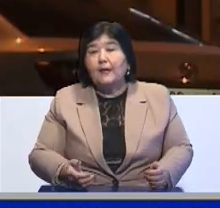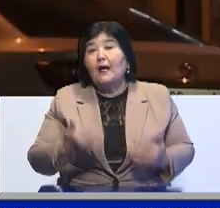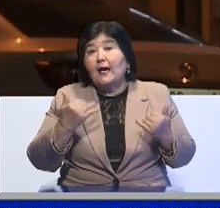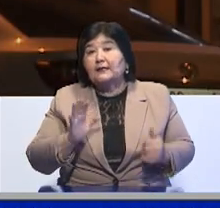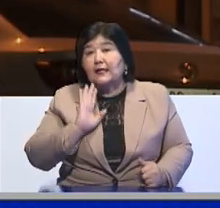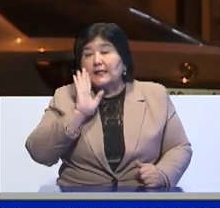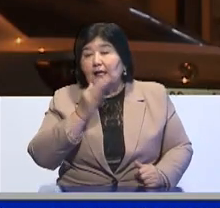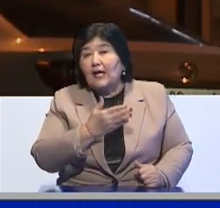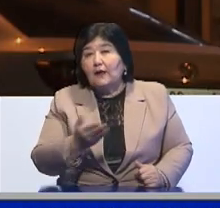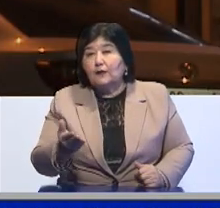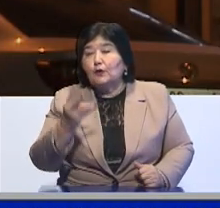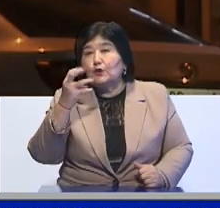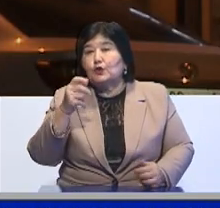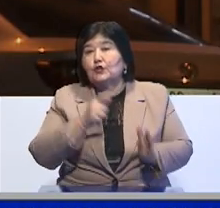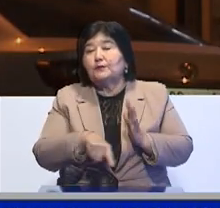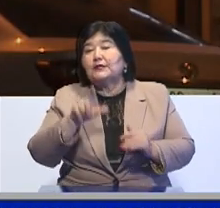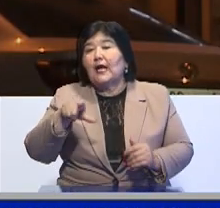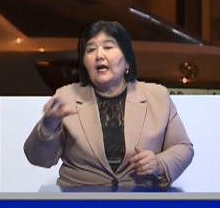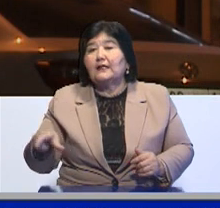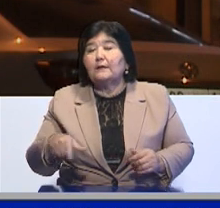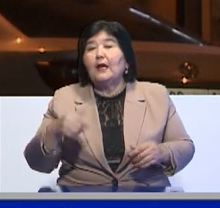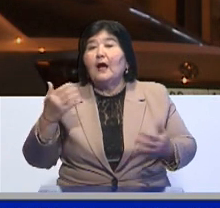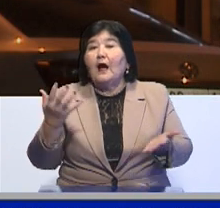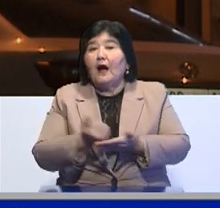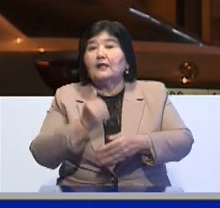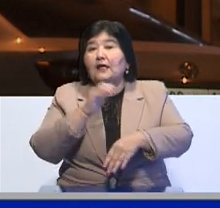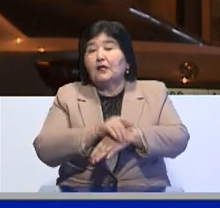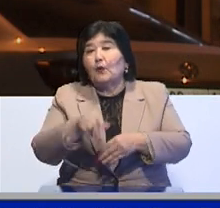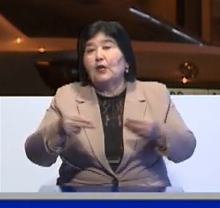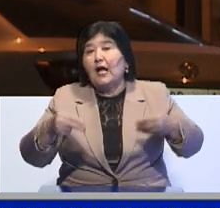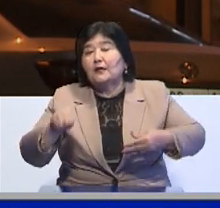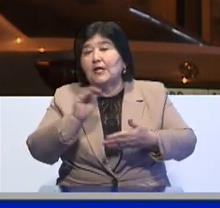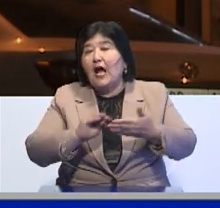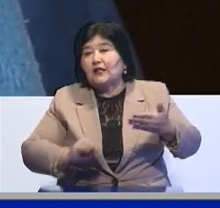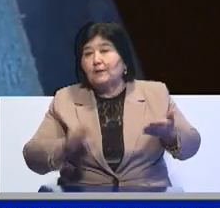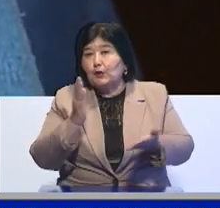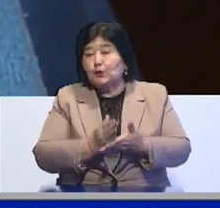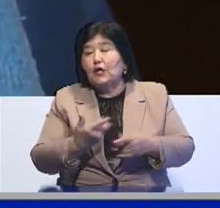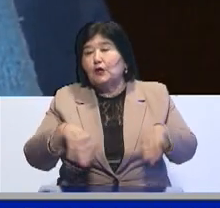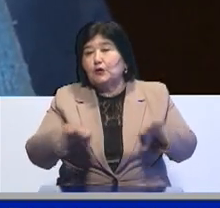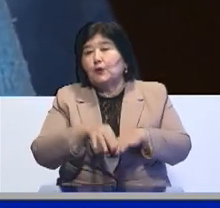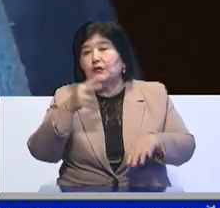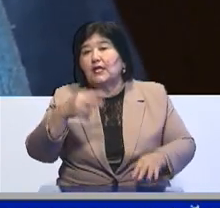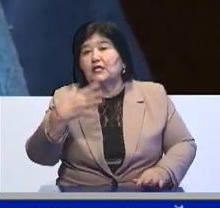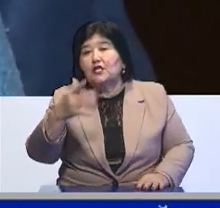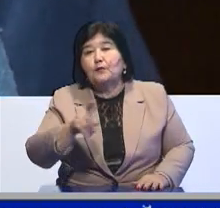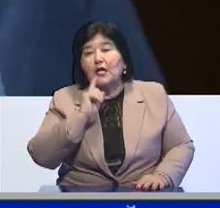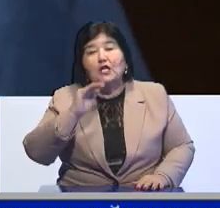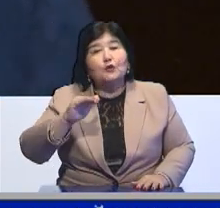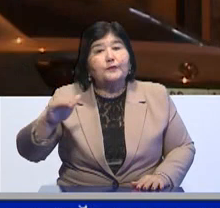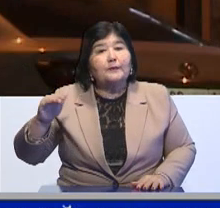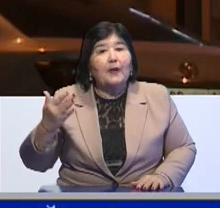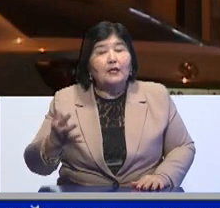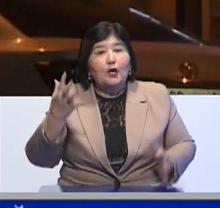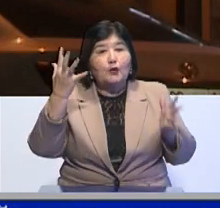таңда 370 адам анықталып, оларға әкімшілік хаттама толтырылды. Сонымен қатар 25 жасөспірім бала